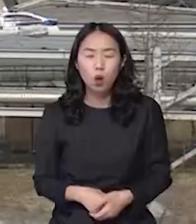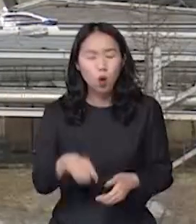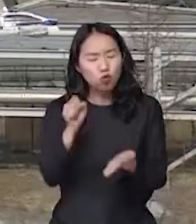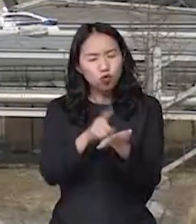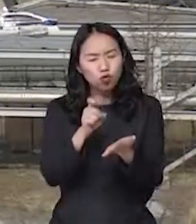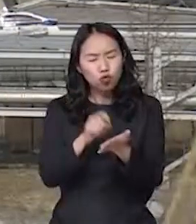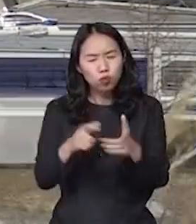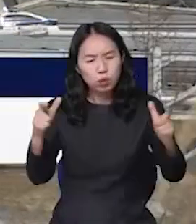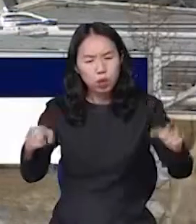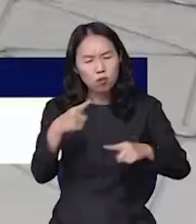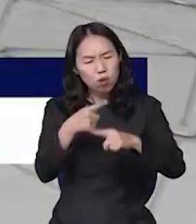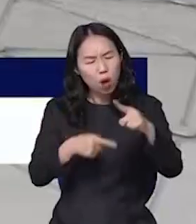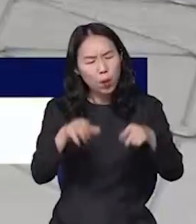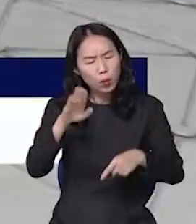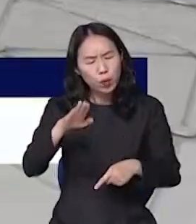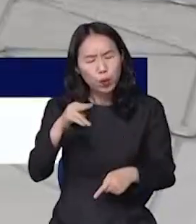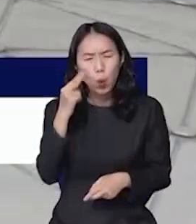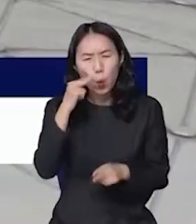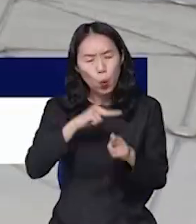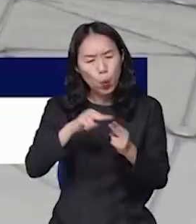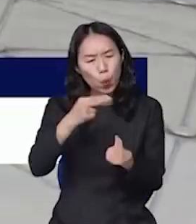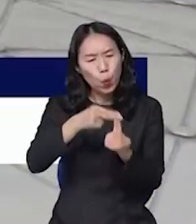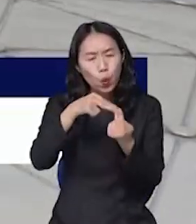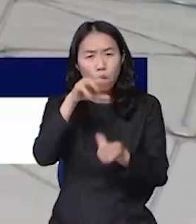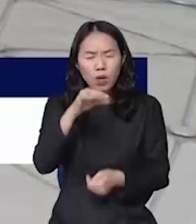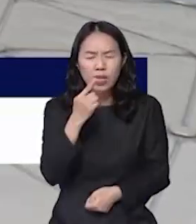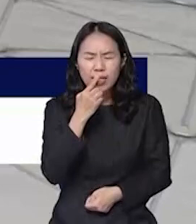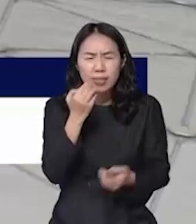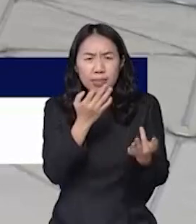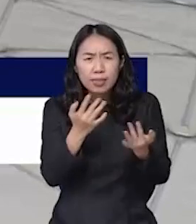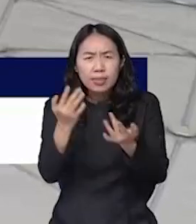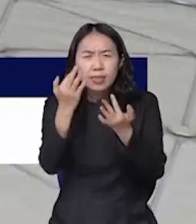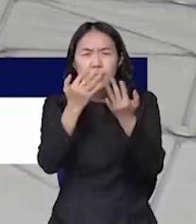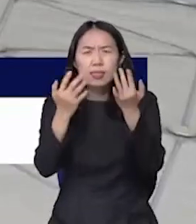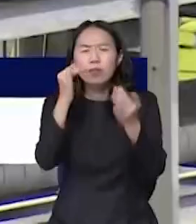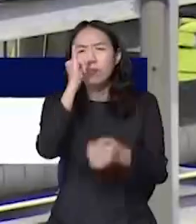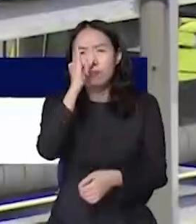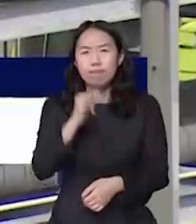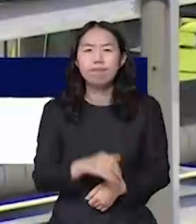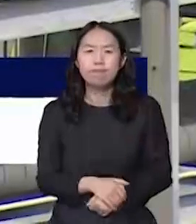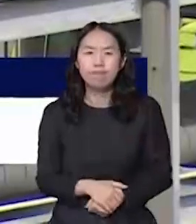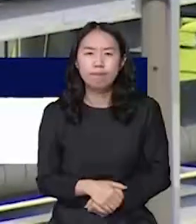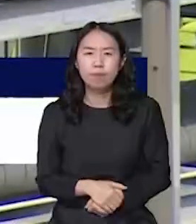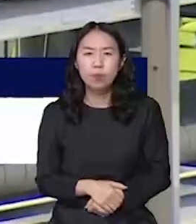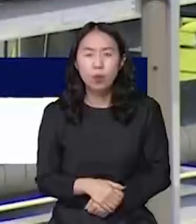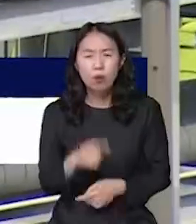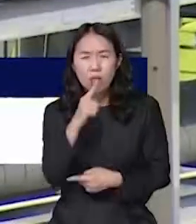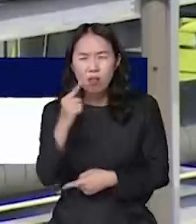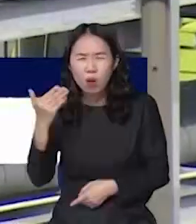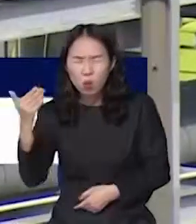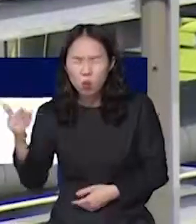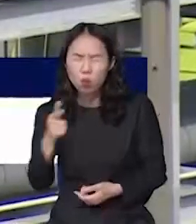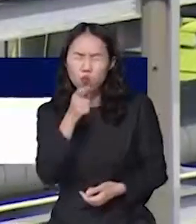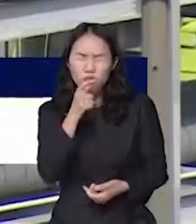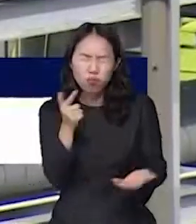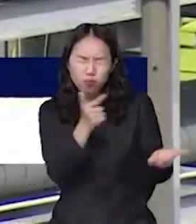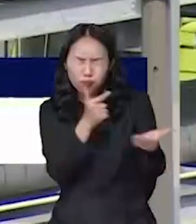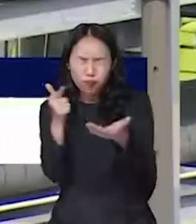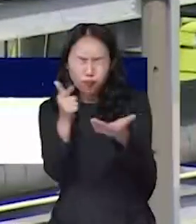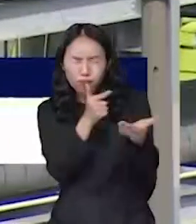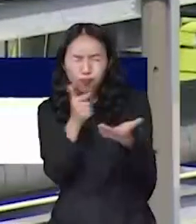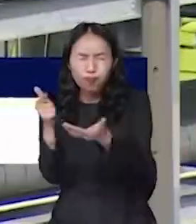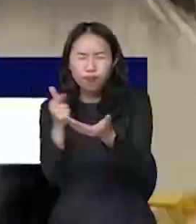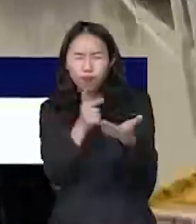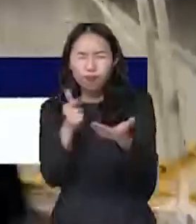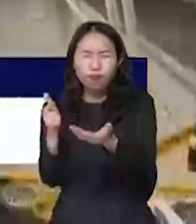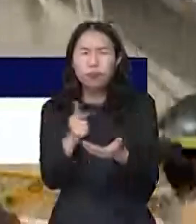축구장 절반 크기의 석유 저장 탱크에서 희뿌연 연기가 뿜어져 나옵니다. 소방관들은 연신 물대포를